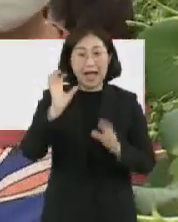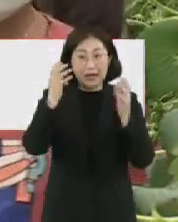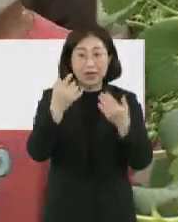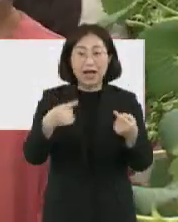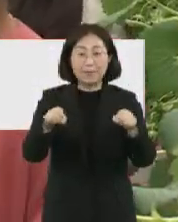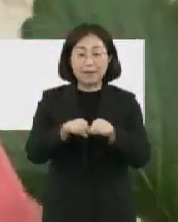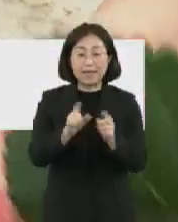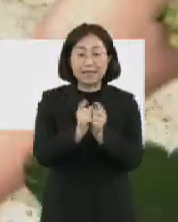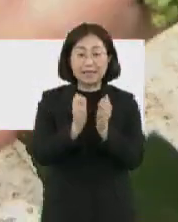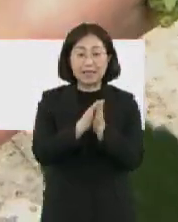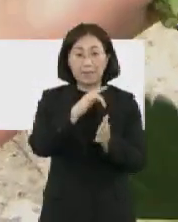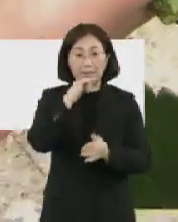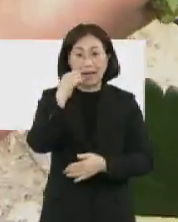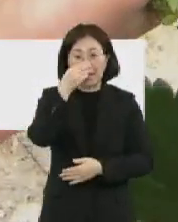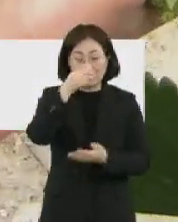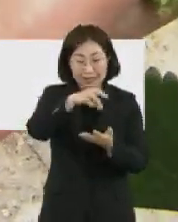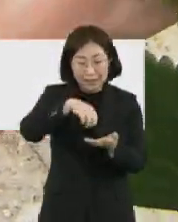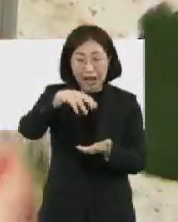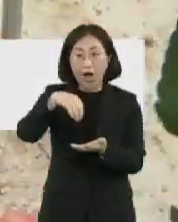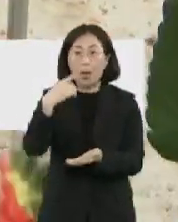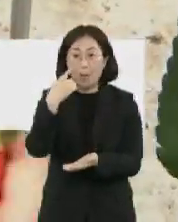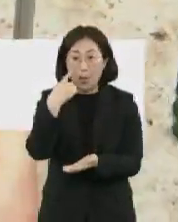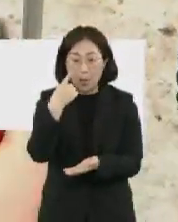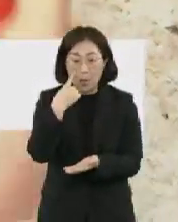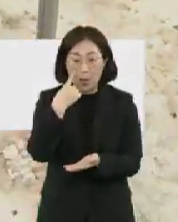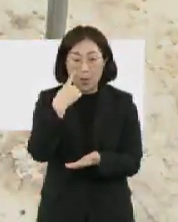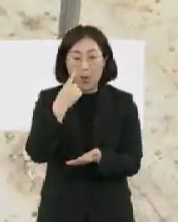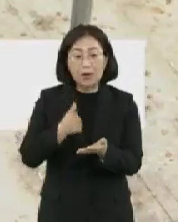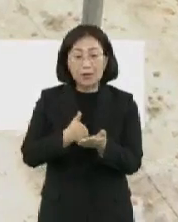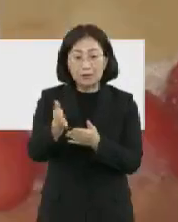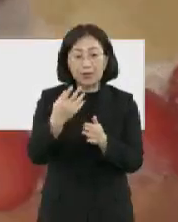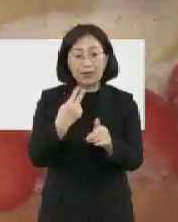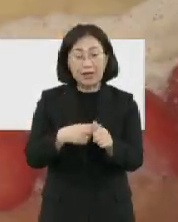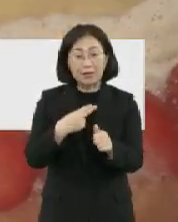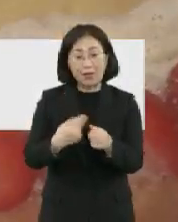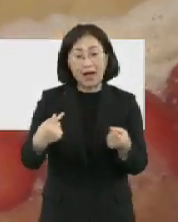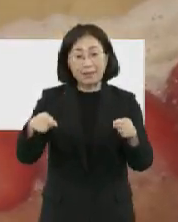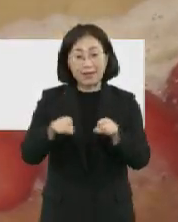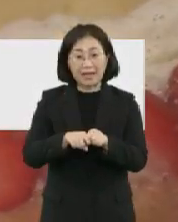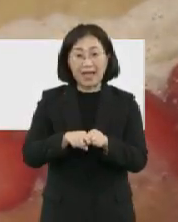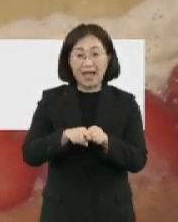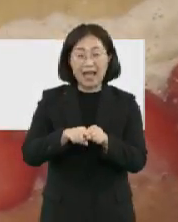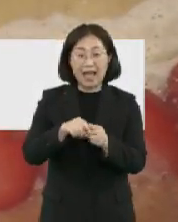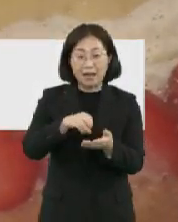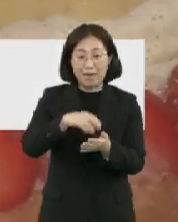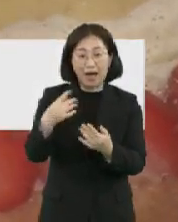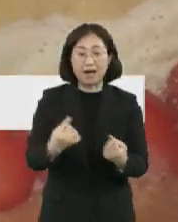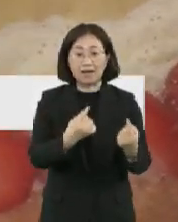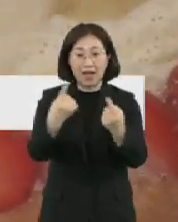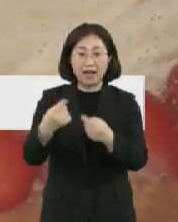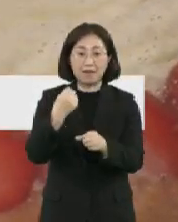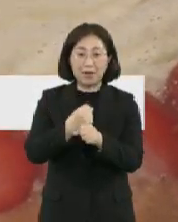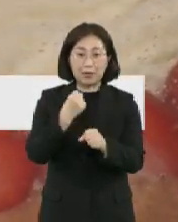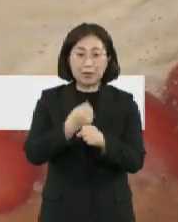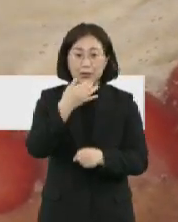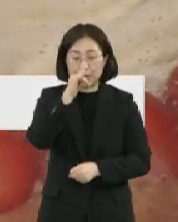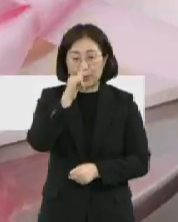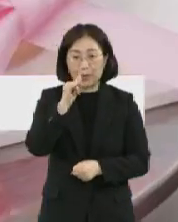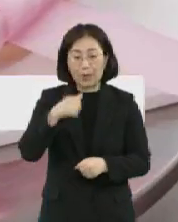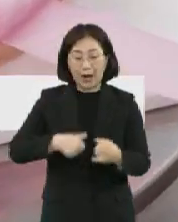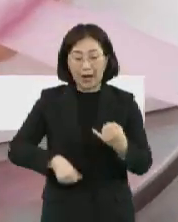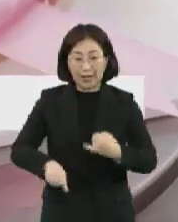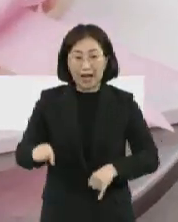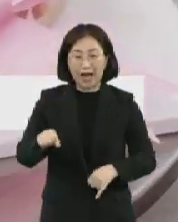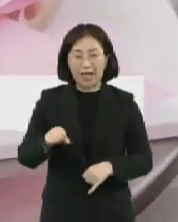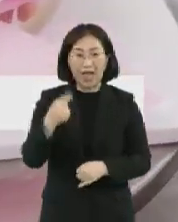바로 약해서 어 전문적인 선생님들 하고 케익을 만들 수도 있고 아이들한테 중 기간 정보도 주고